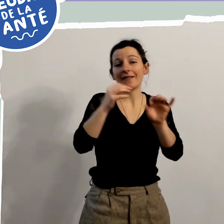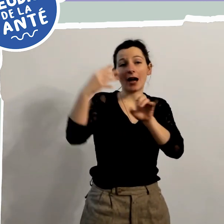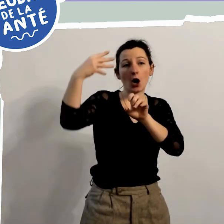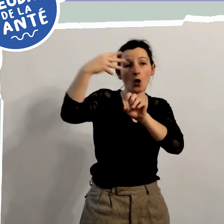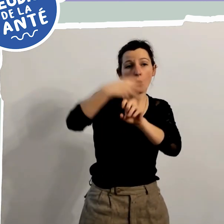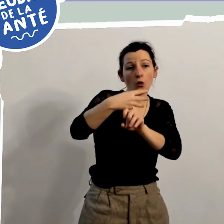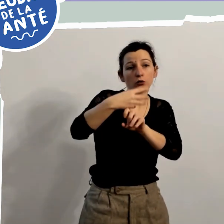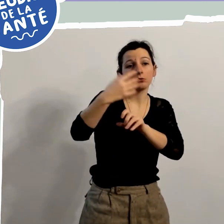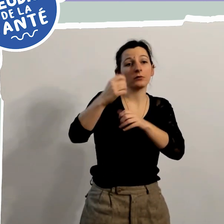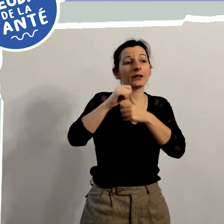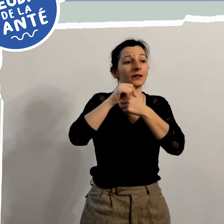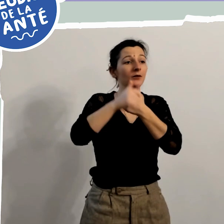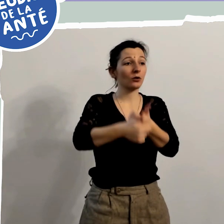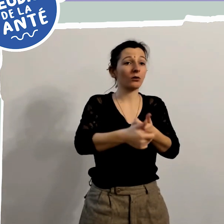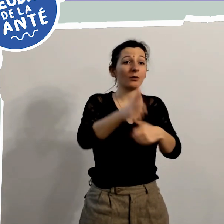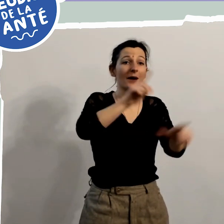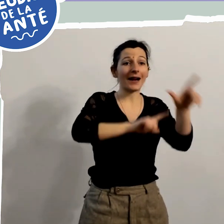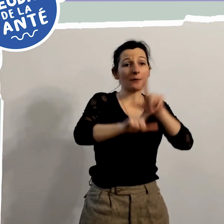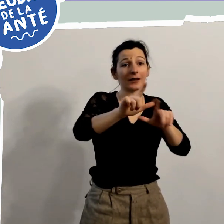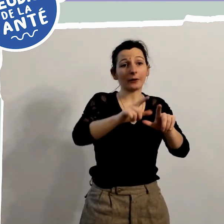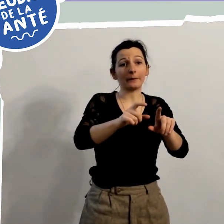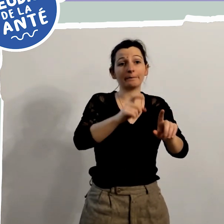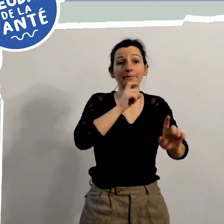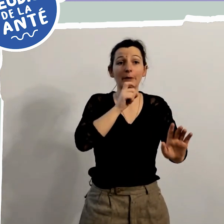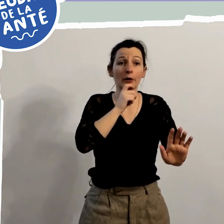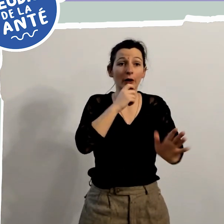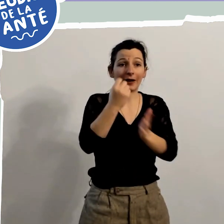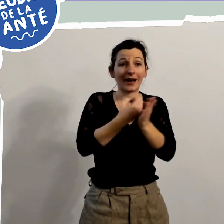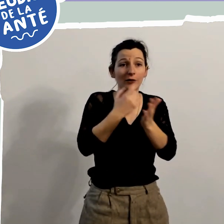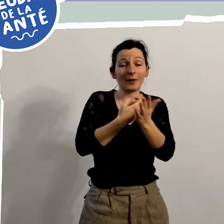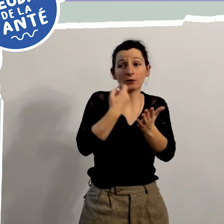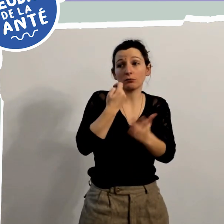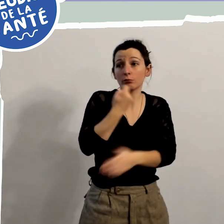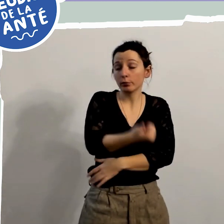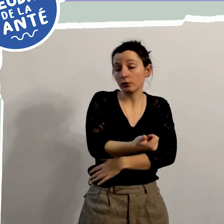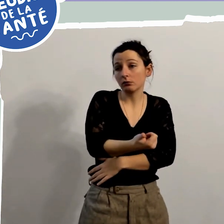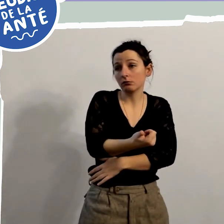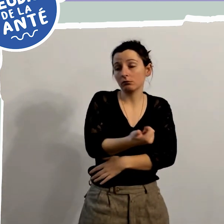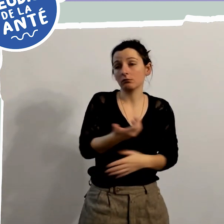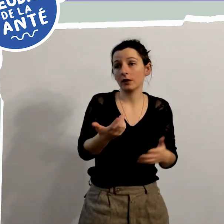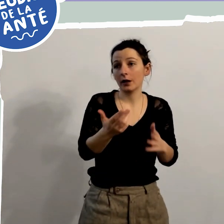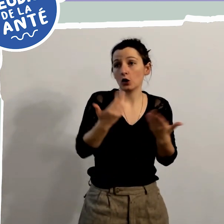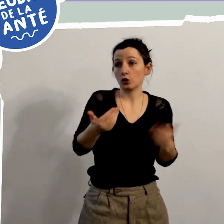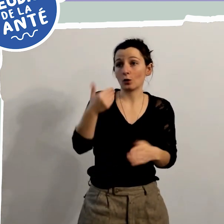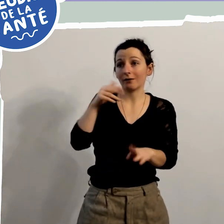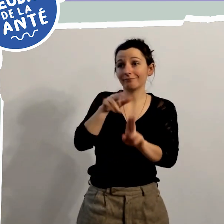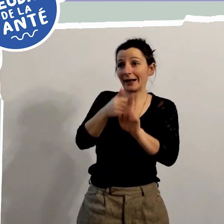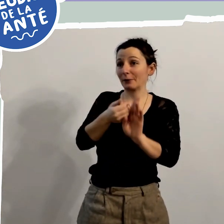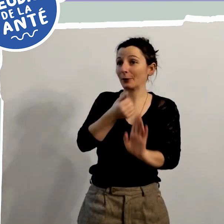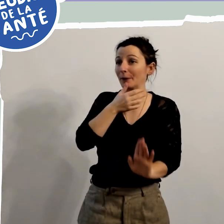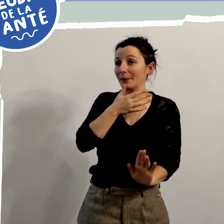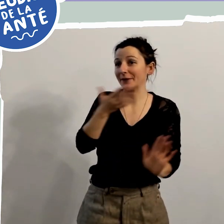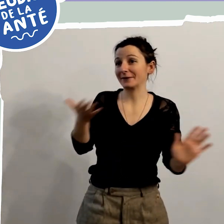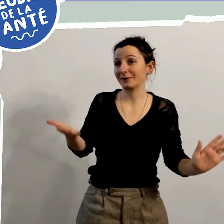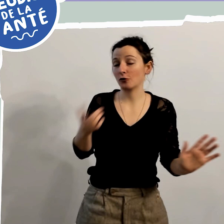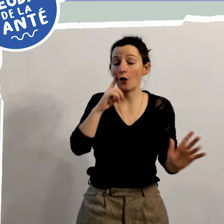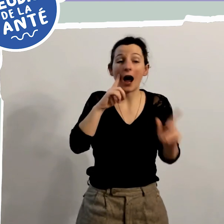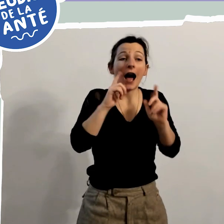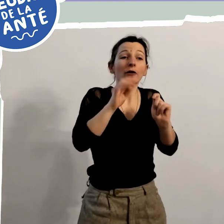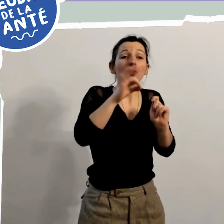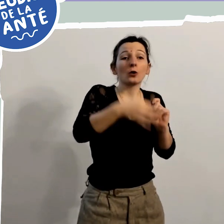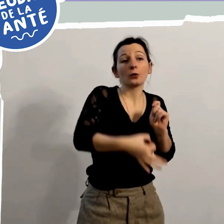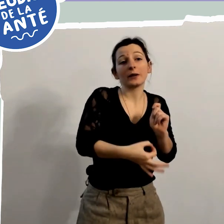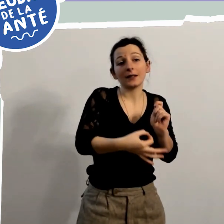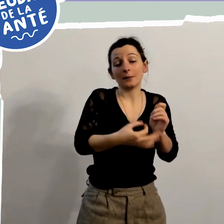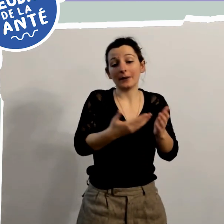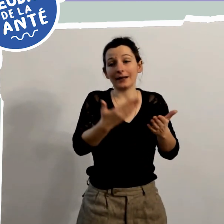beaucoup de données de laboratoire, et là aussi, c'est encore très incertain. Donc il n'y a pas de réponse absolue par rapport à ça. Il faut être vigilant, mais là aussi, vous